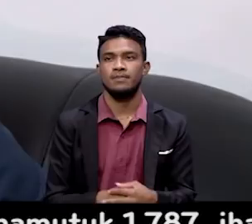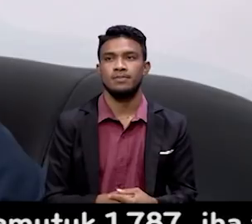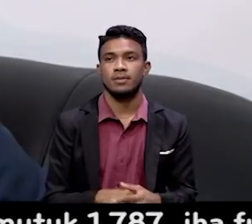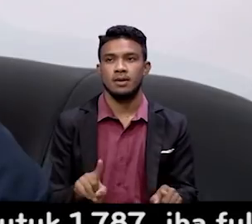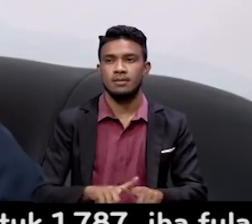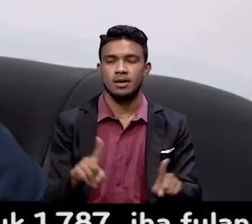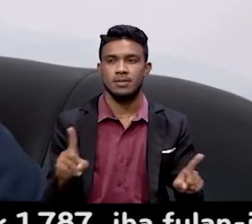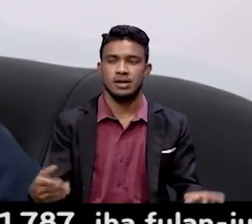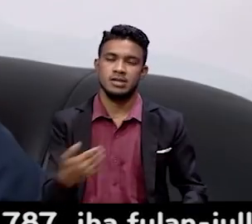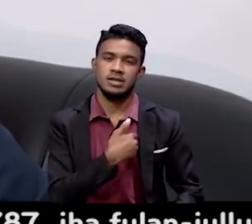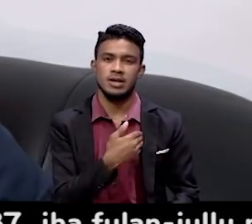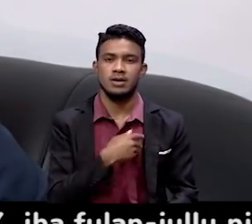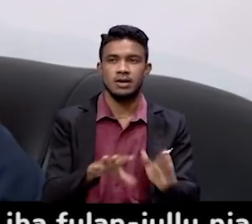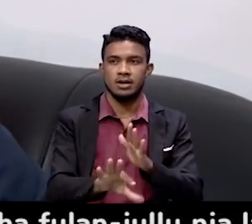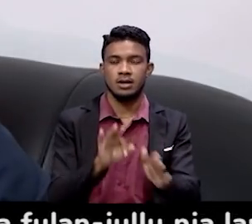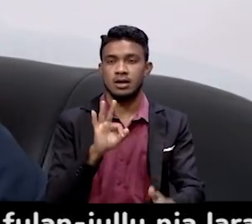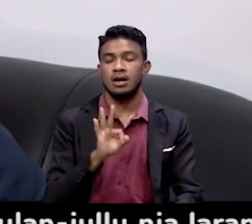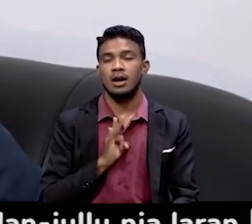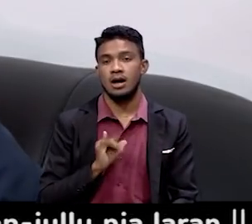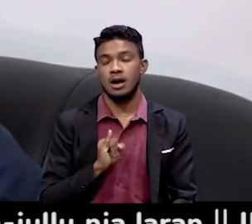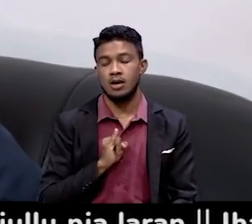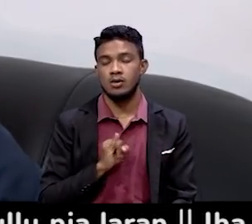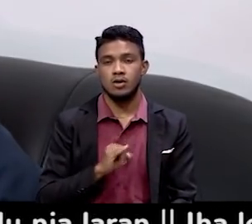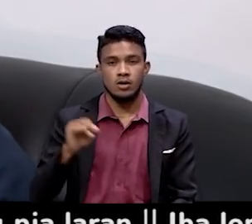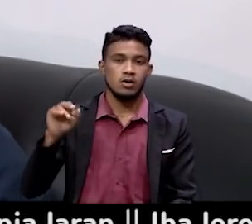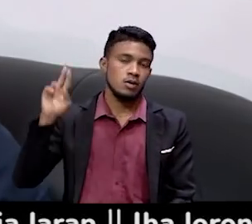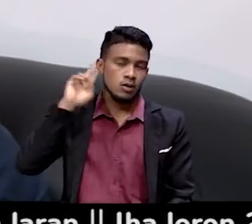mabe sida kheta harona isu det kata ke iha Bandung.